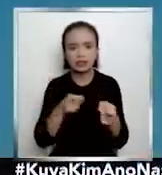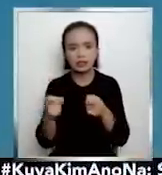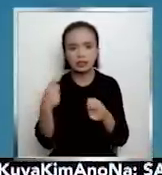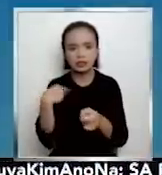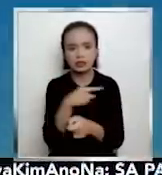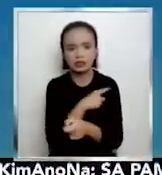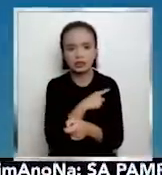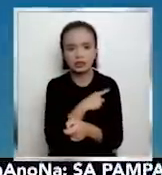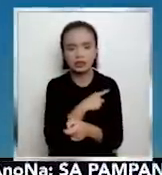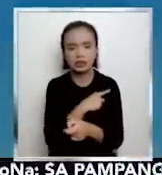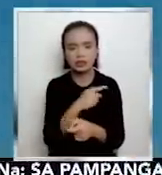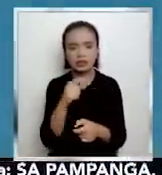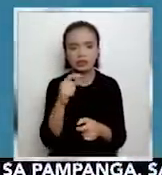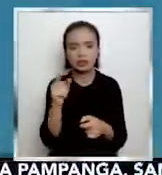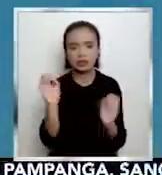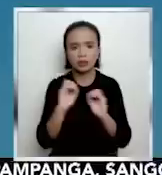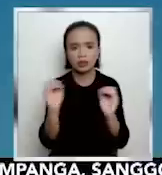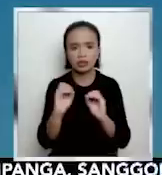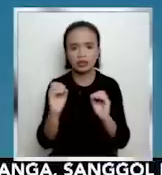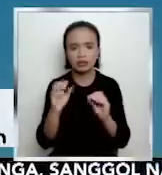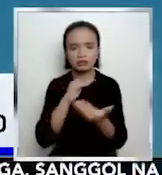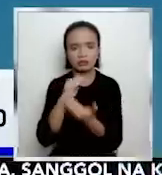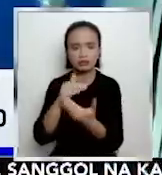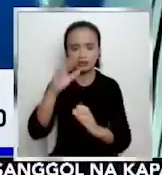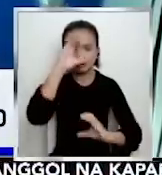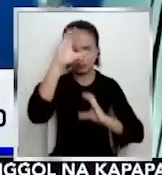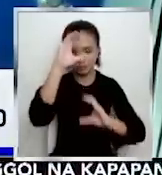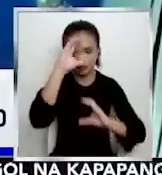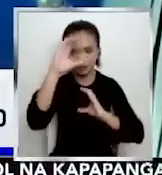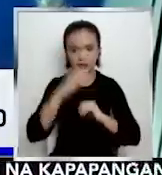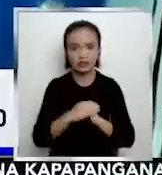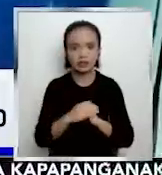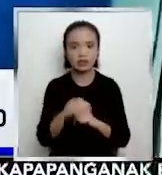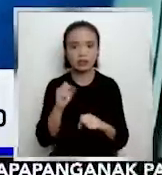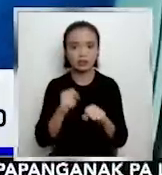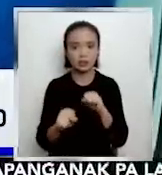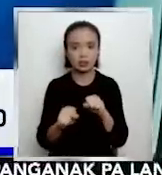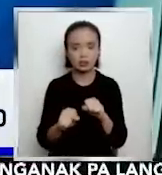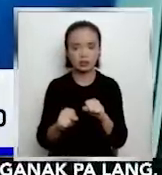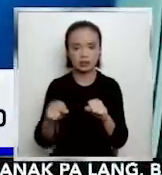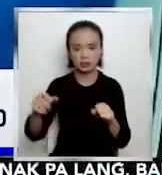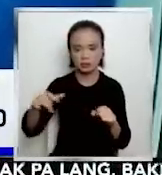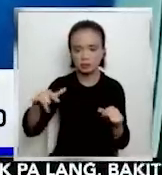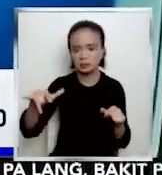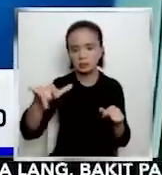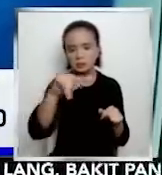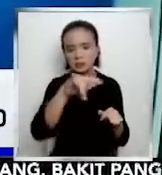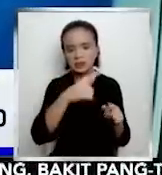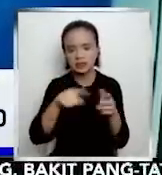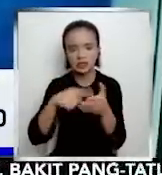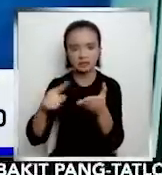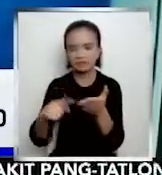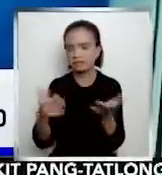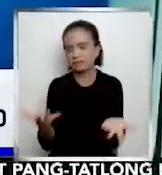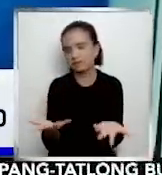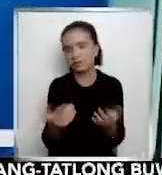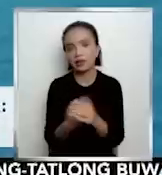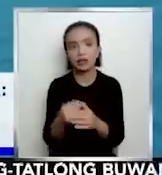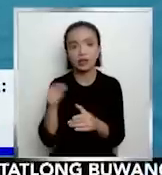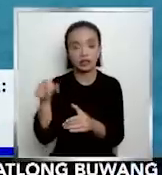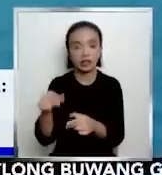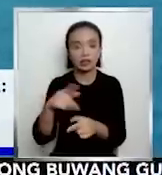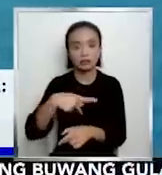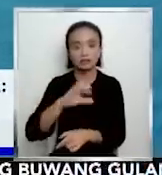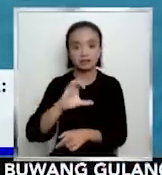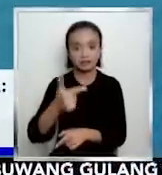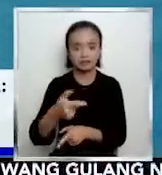nagpatinag dito ang mga taga-PCG at tinuloy lang ang kanilang pag-iikot sa Ayungin. Patuloy raw na magbabantay ang mga taga-PCG